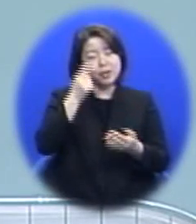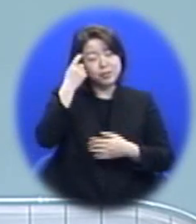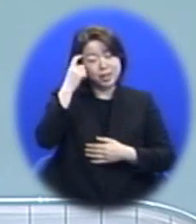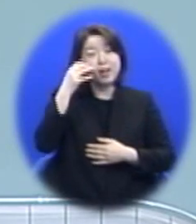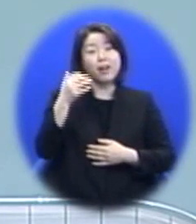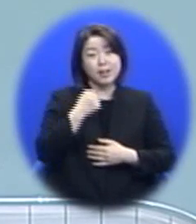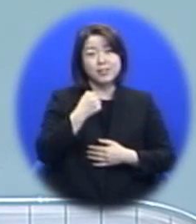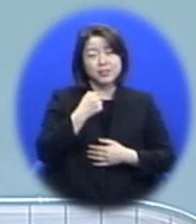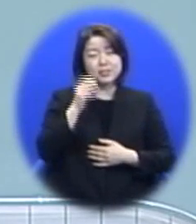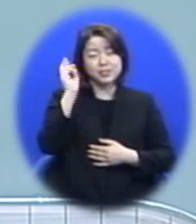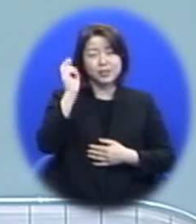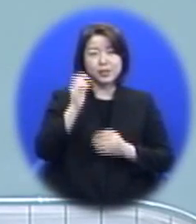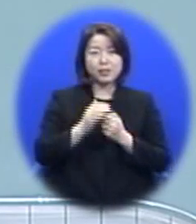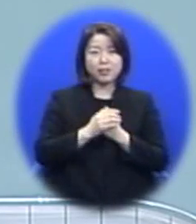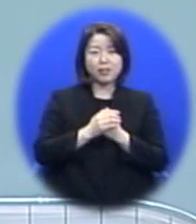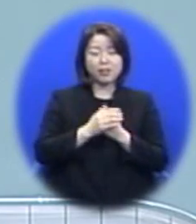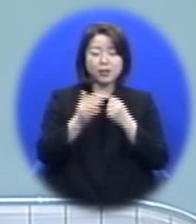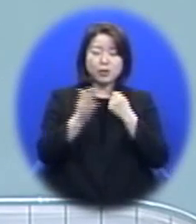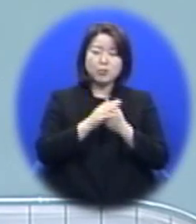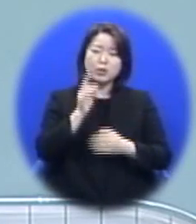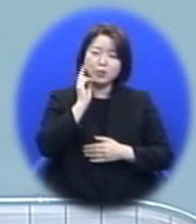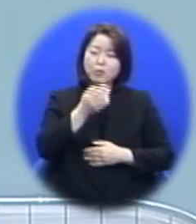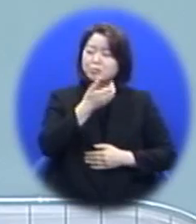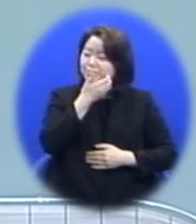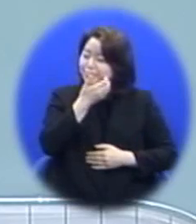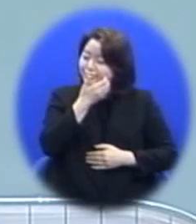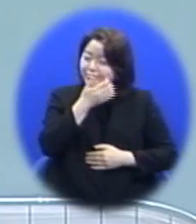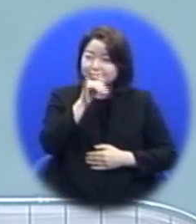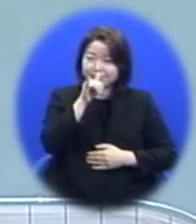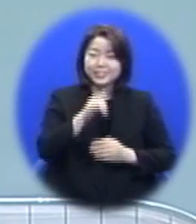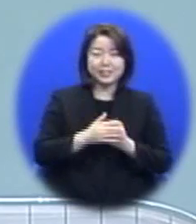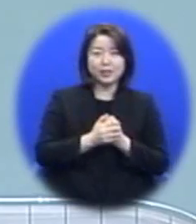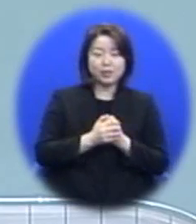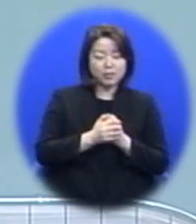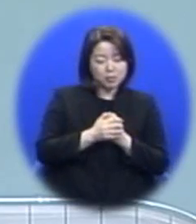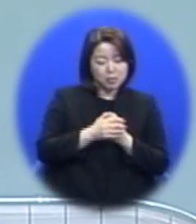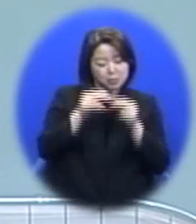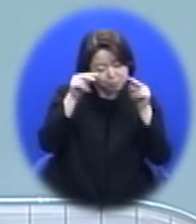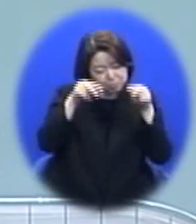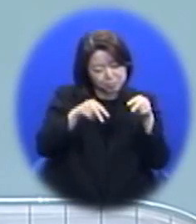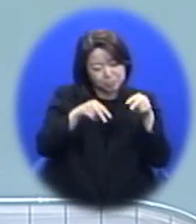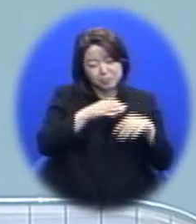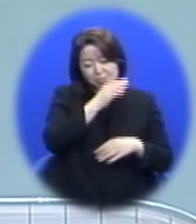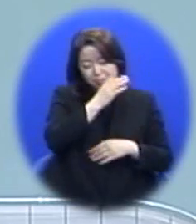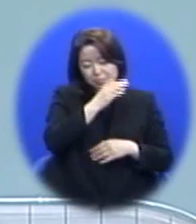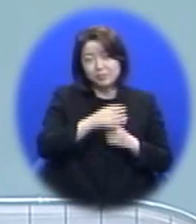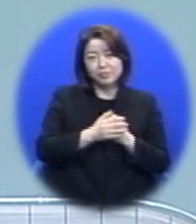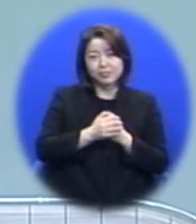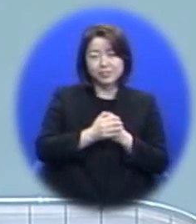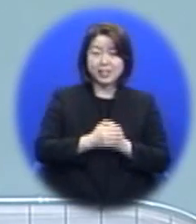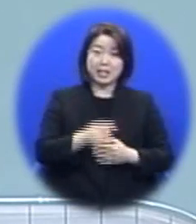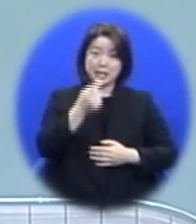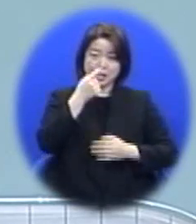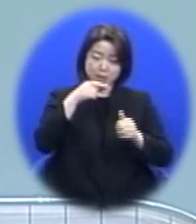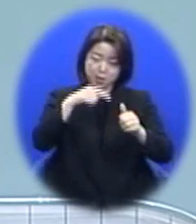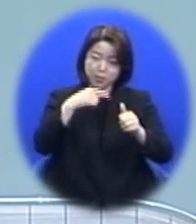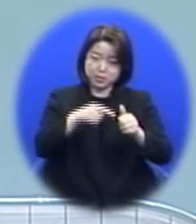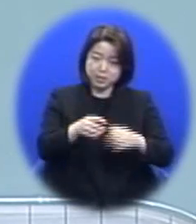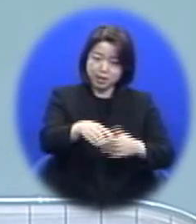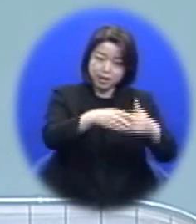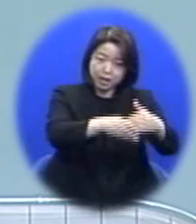그랬는지 너무 부끄러워하고 그리고 바닥만 쳐다보고 그래서 코치가 악수를 청하는